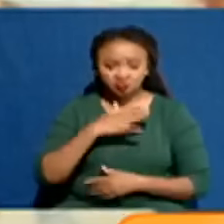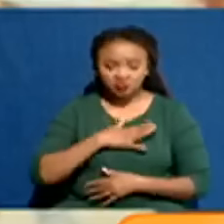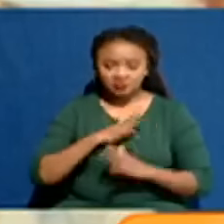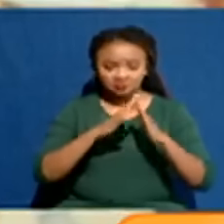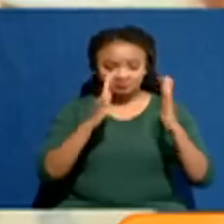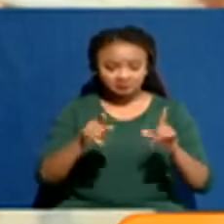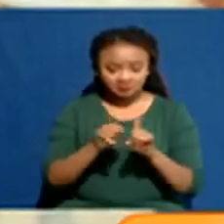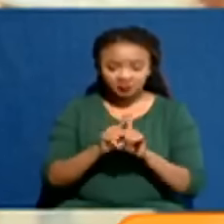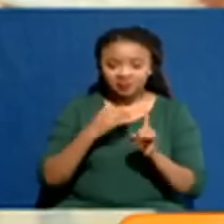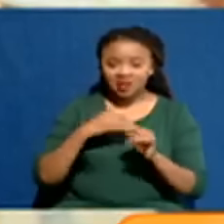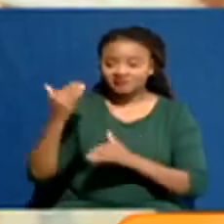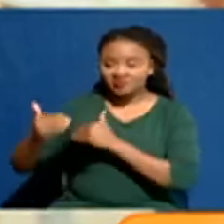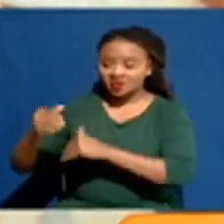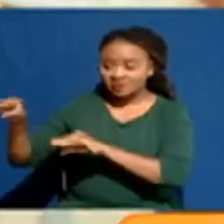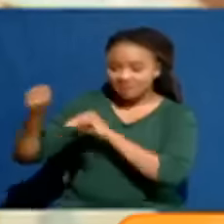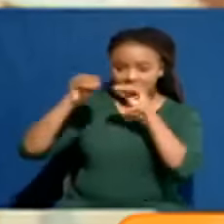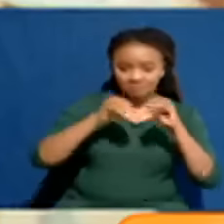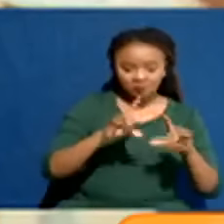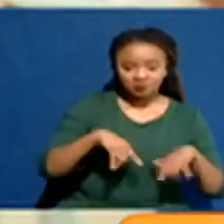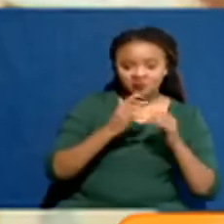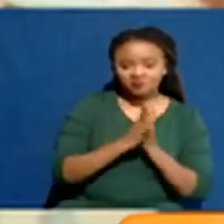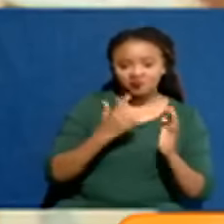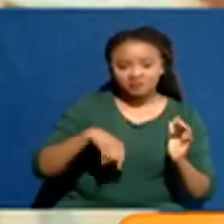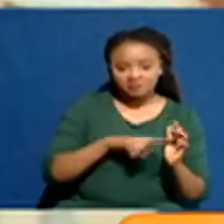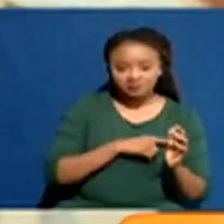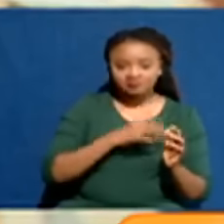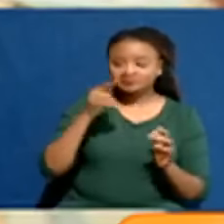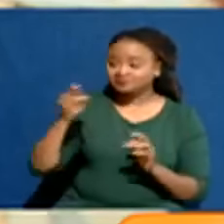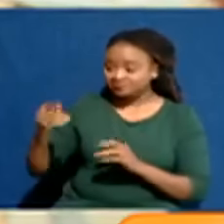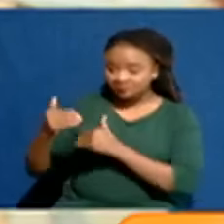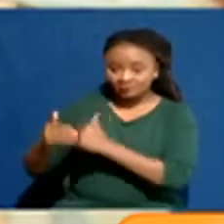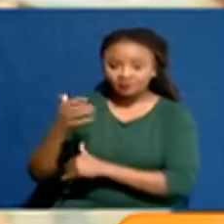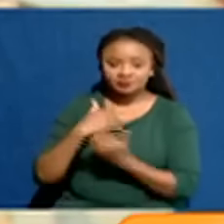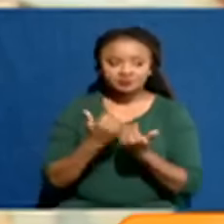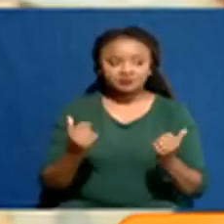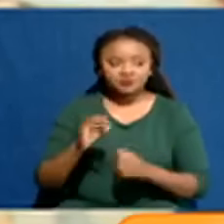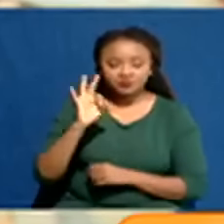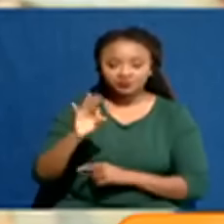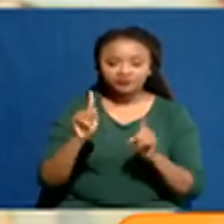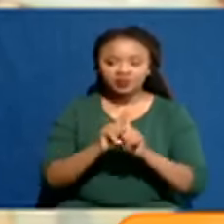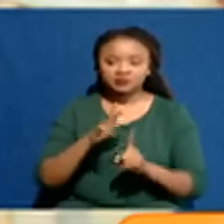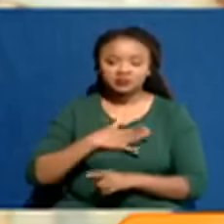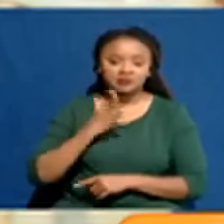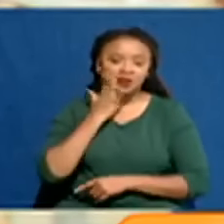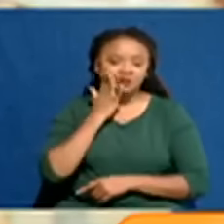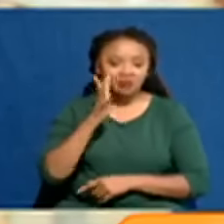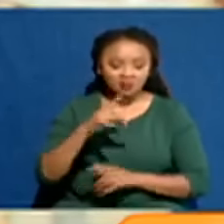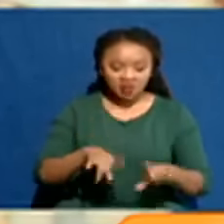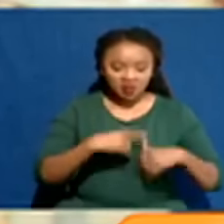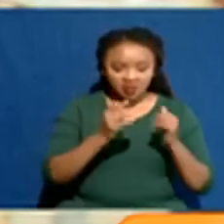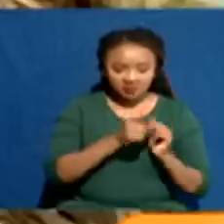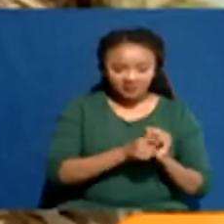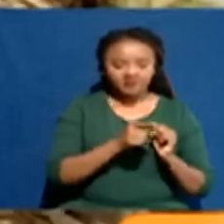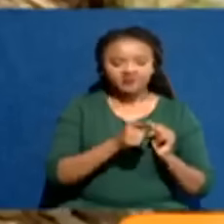jirani mwenye alikuja kutafuta usaidizi kwa hiyo nyumba. Yeye alikuwa na watoto tatu. Na mimi mamangu anaishingi na yeye na